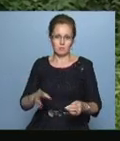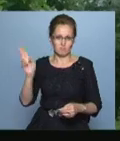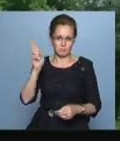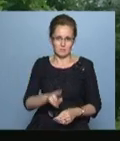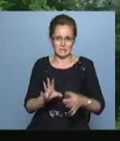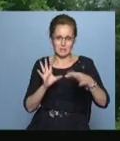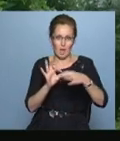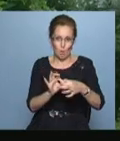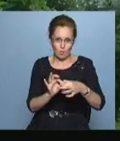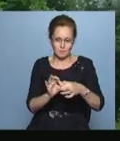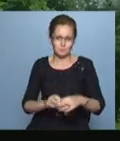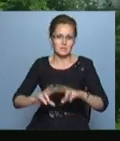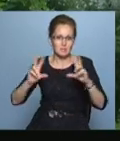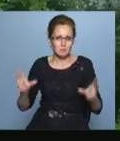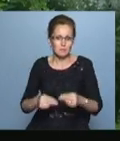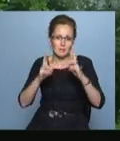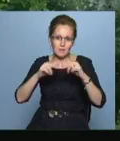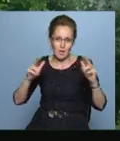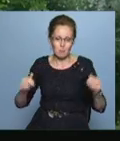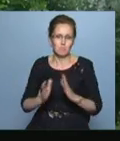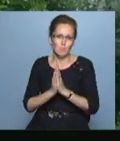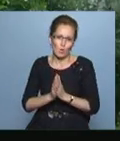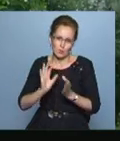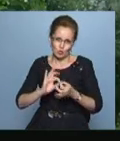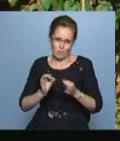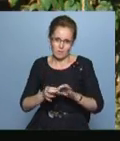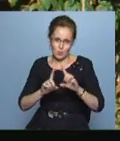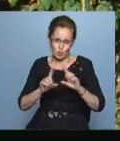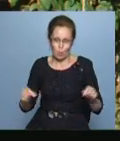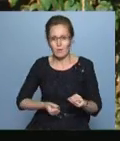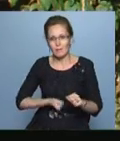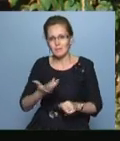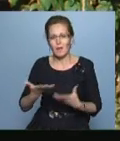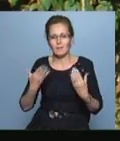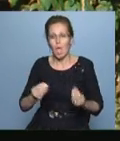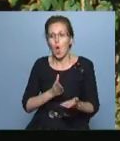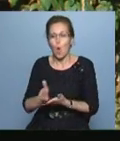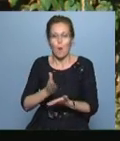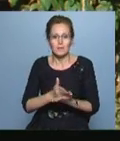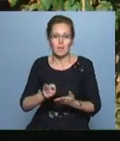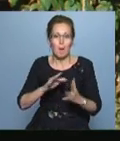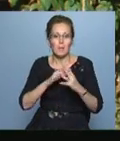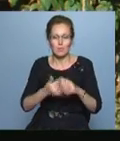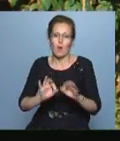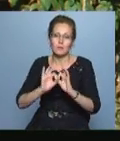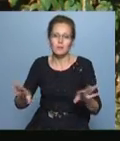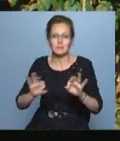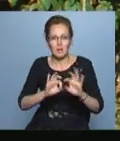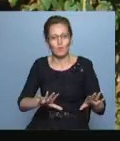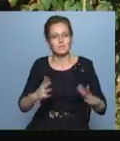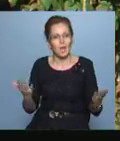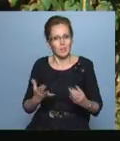замок. Спасти модерновый теремок просят ижевские школьники. Несколько дней они ходят по поселку, рассказывают местным жителям, с